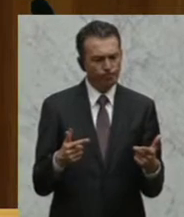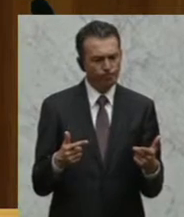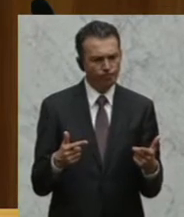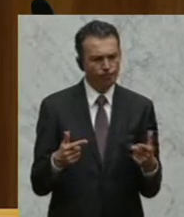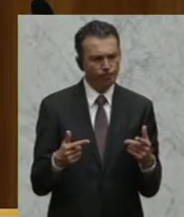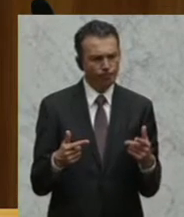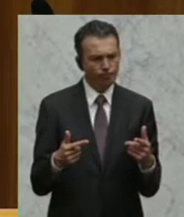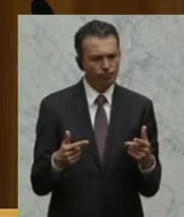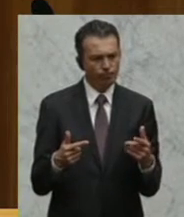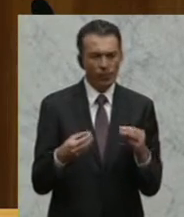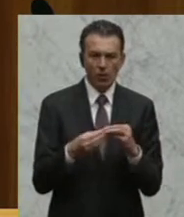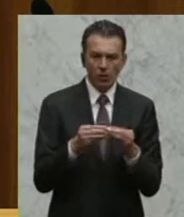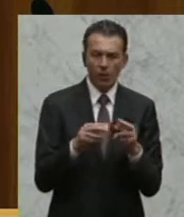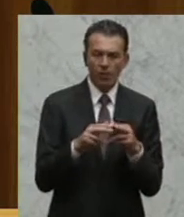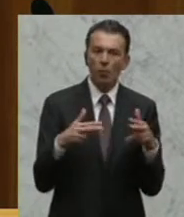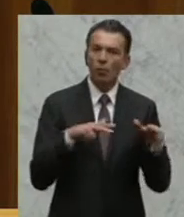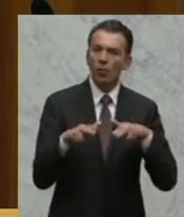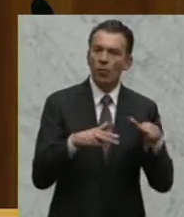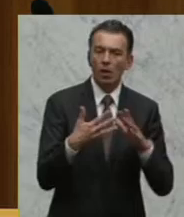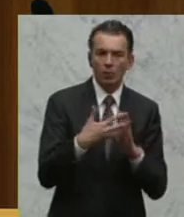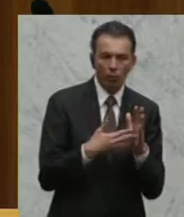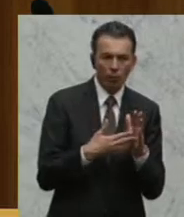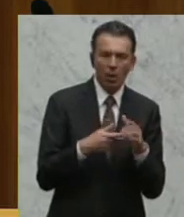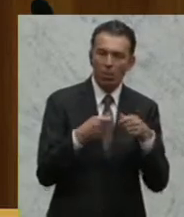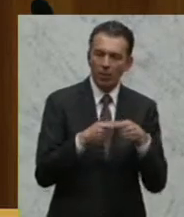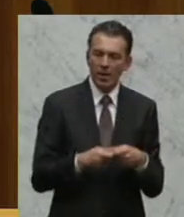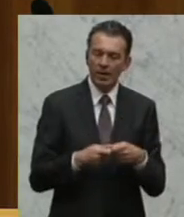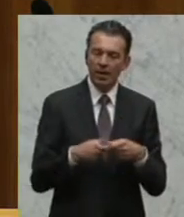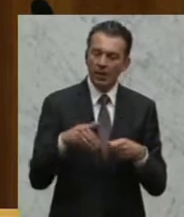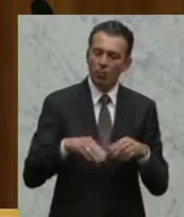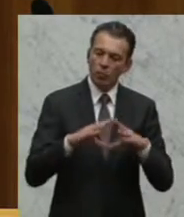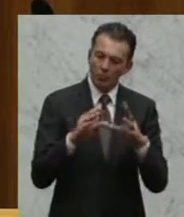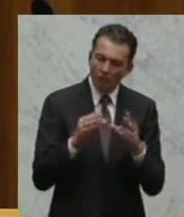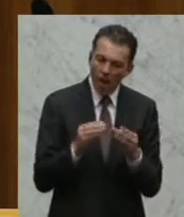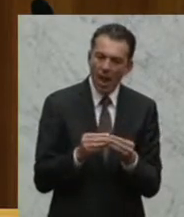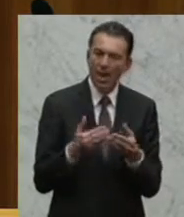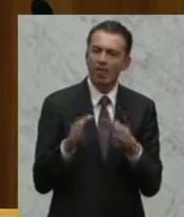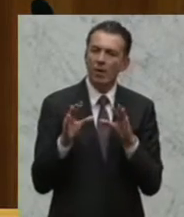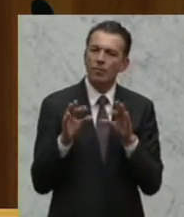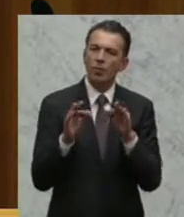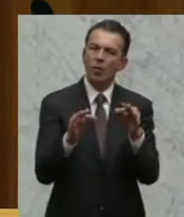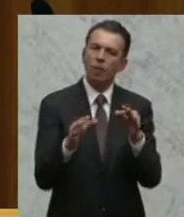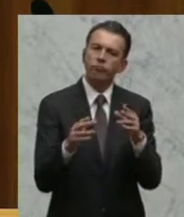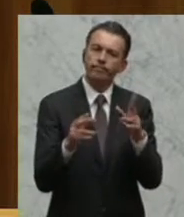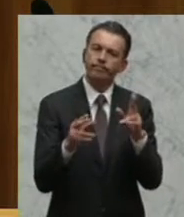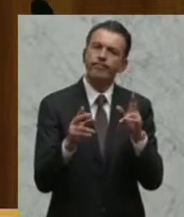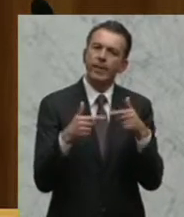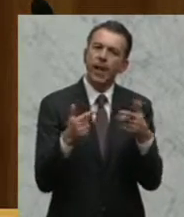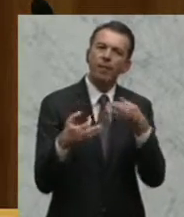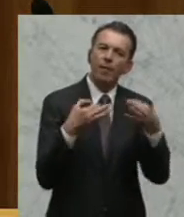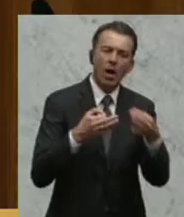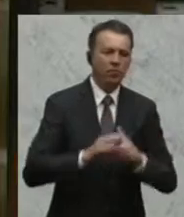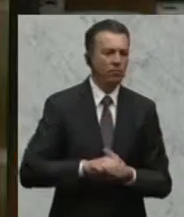die Geschäftsführung der Bundesregierung zu überprüfen, deren Mitglieder über alle Gegenstände der Vollziehung zu befragen. So,